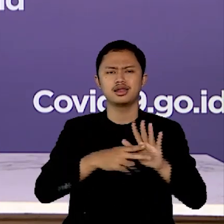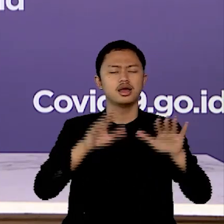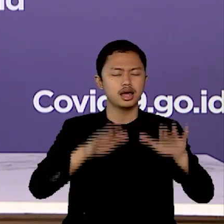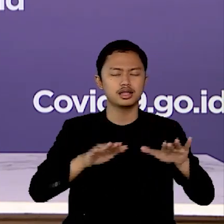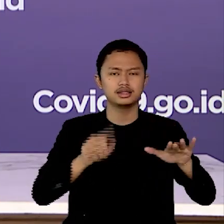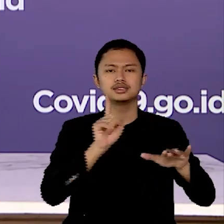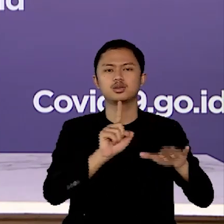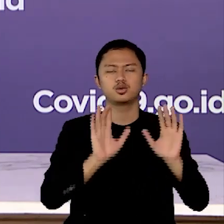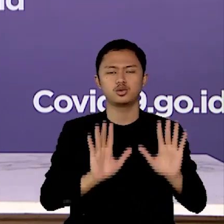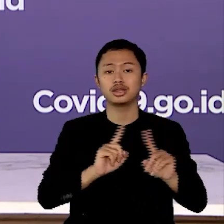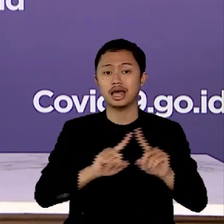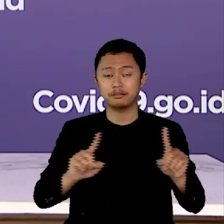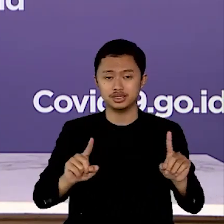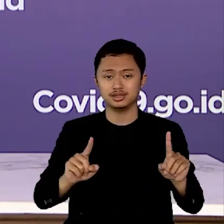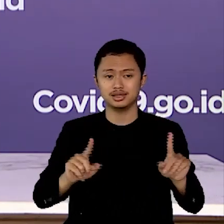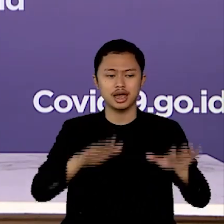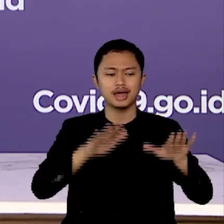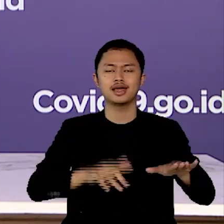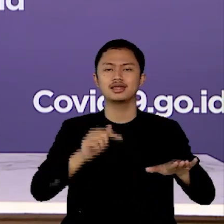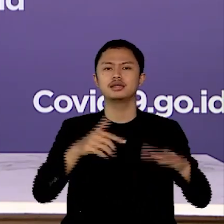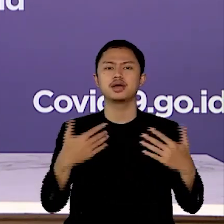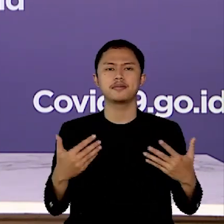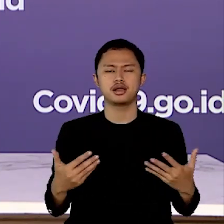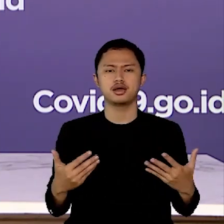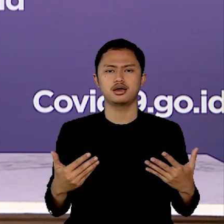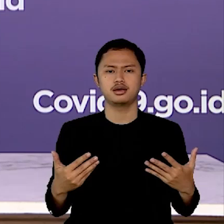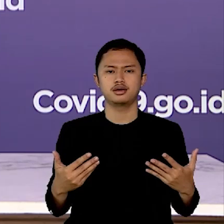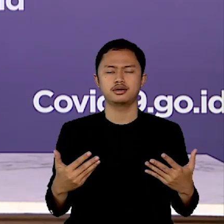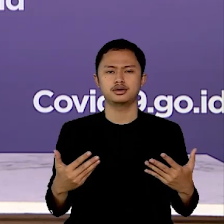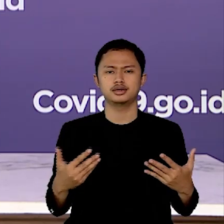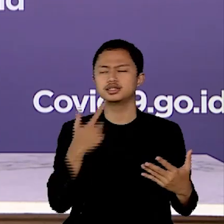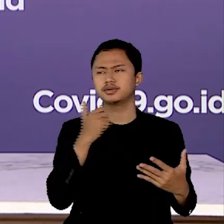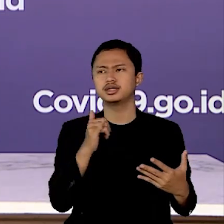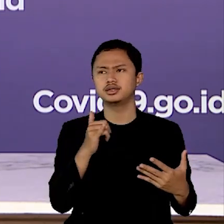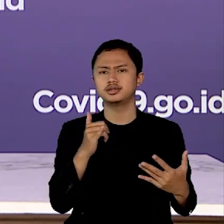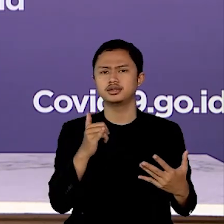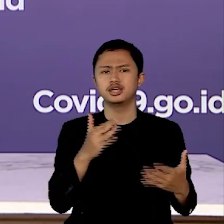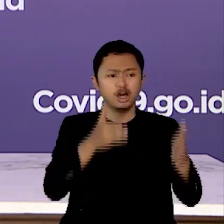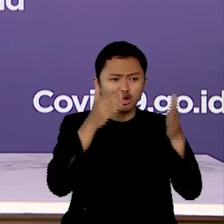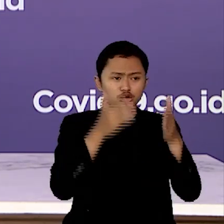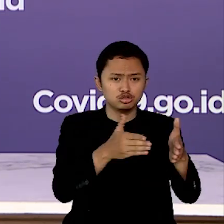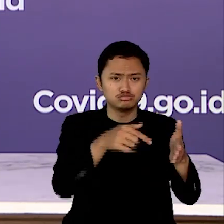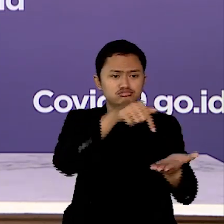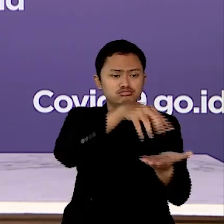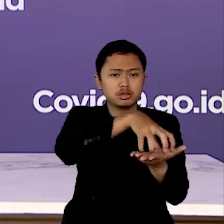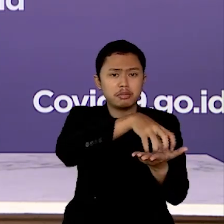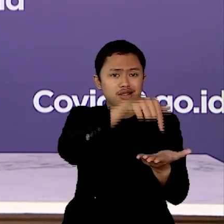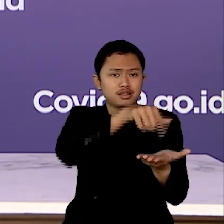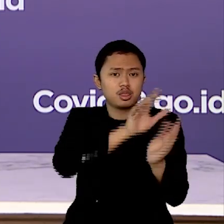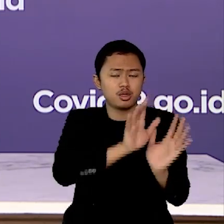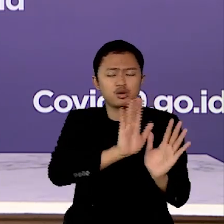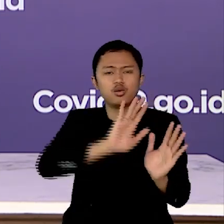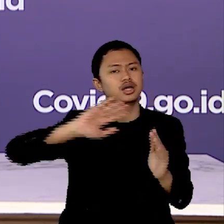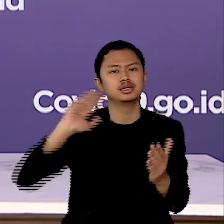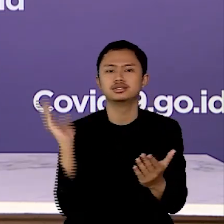diwaspadai namun himbauan kehati-hatian tidak direbus kan pada apa hanya